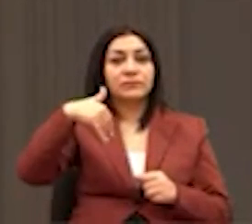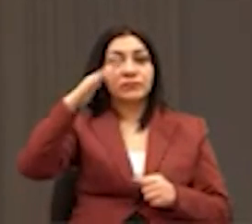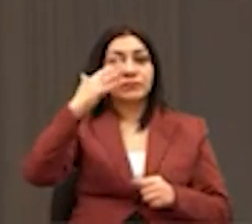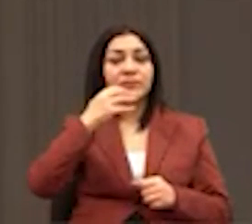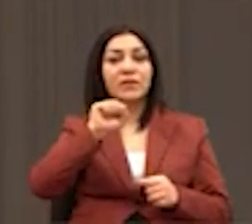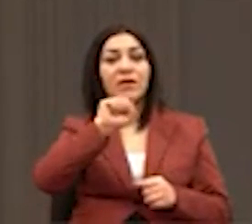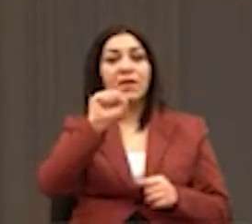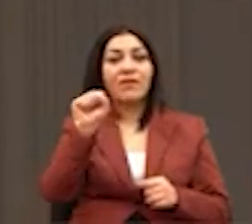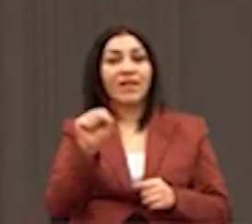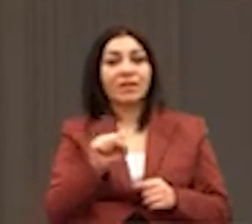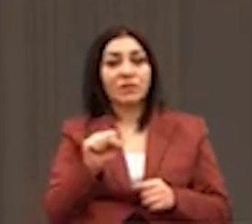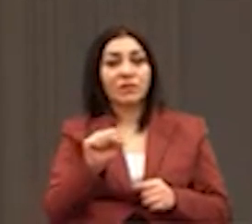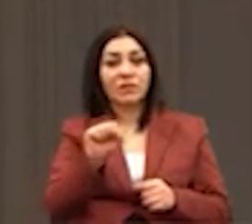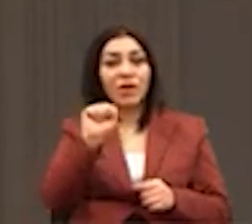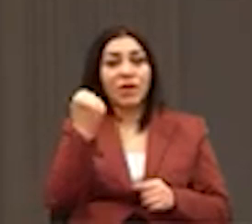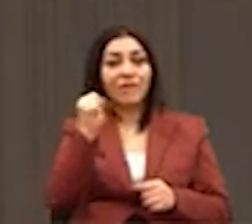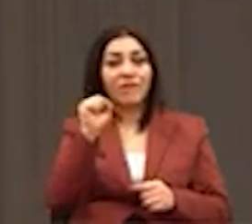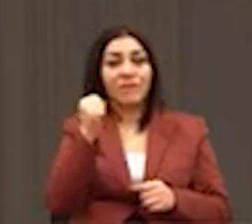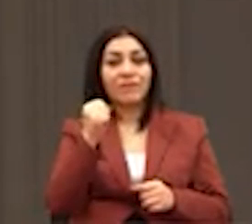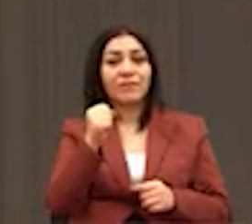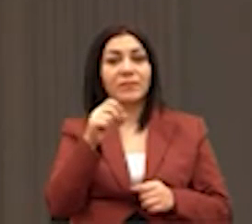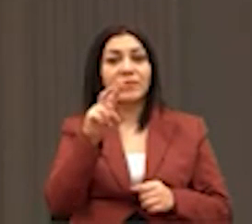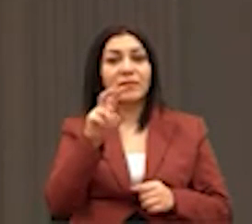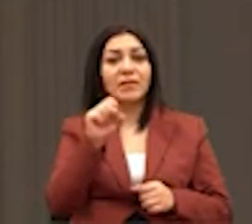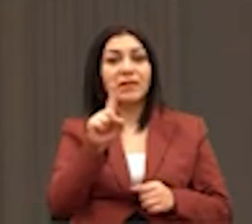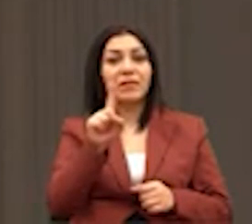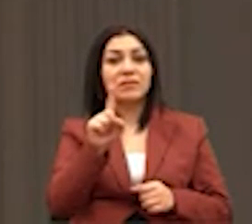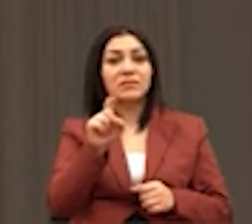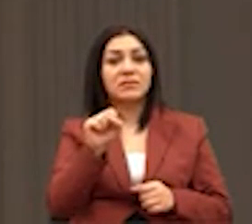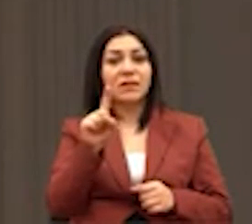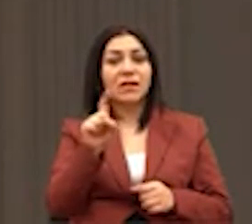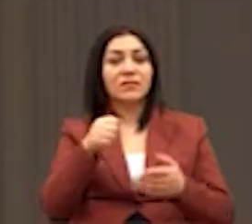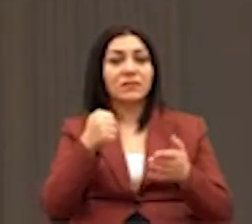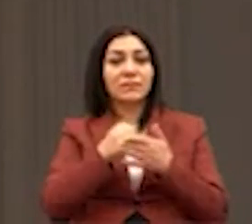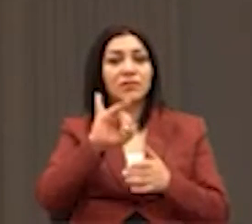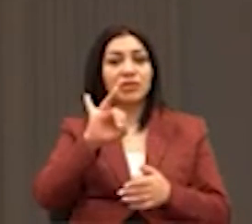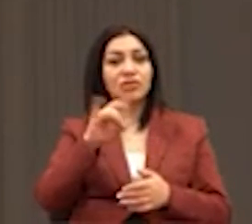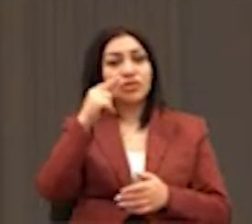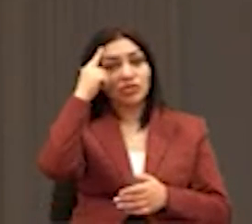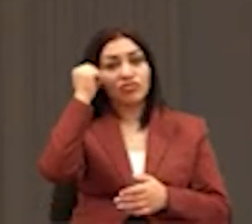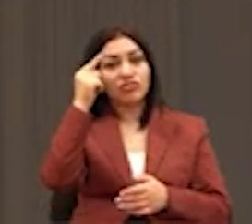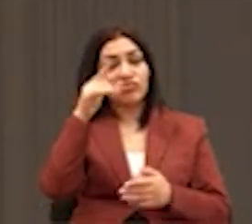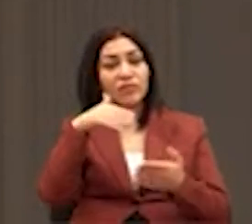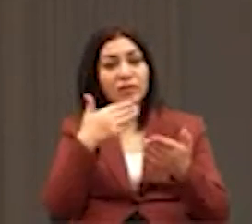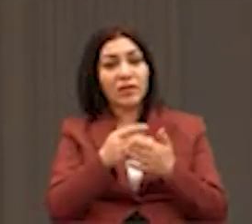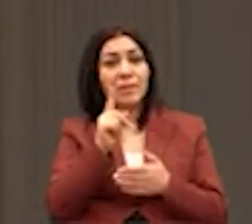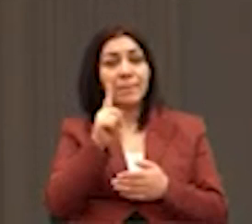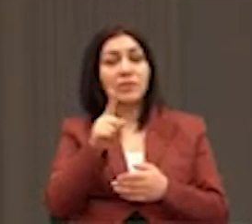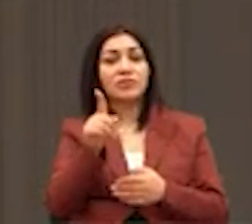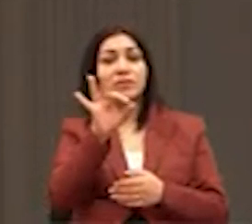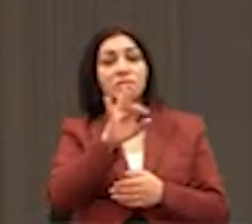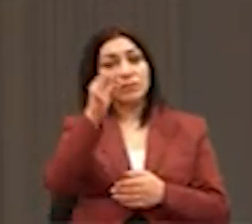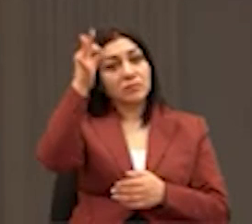արևելքում, ահա այդ Ղազախից դեպի Իջևան, այդուհանդերձ նրանց համար իդեա ֆիքս